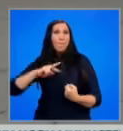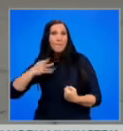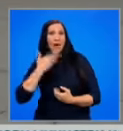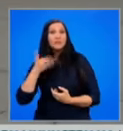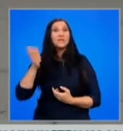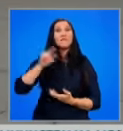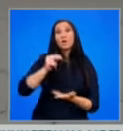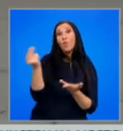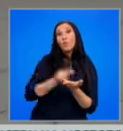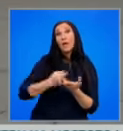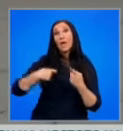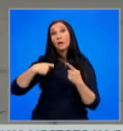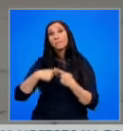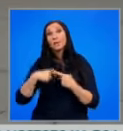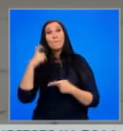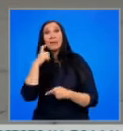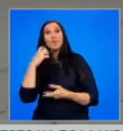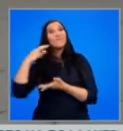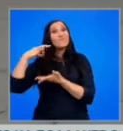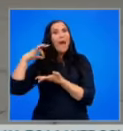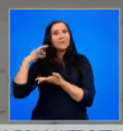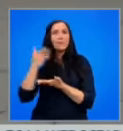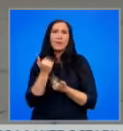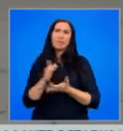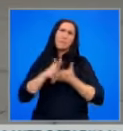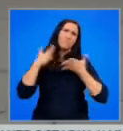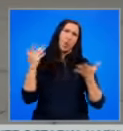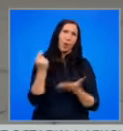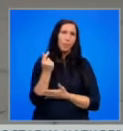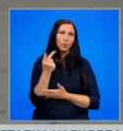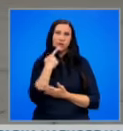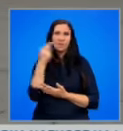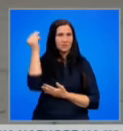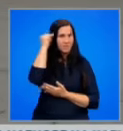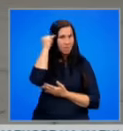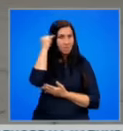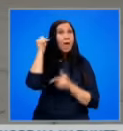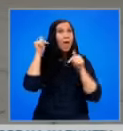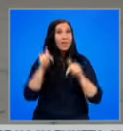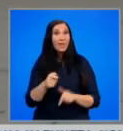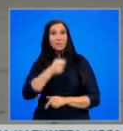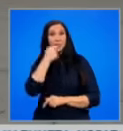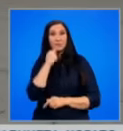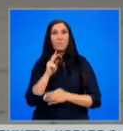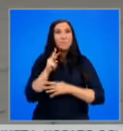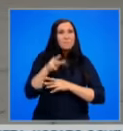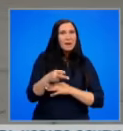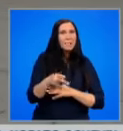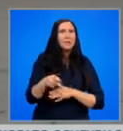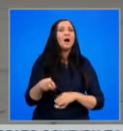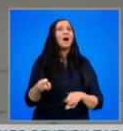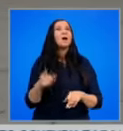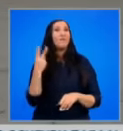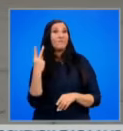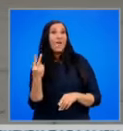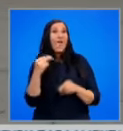върху творбата на Красимир Бачков «Талисманът». Нямало много подробности за запомнене. Днешният изпит премина под знака 2